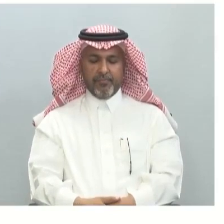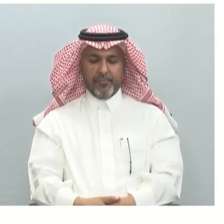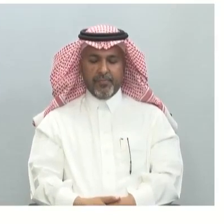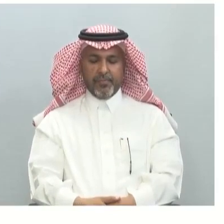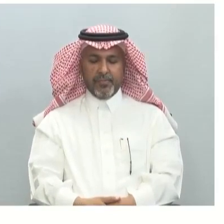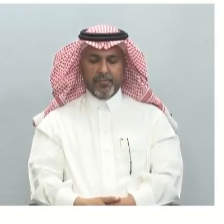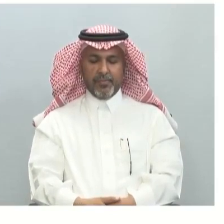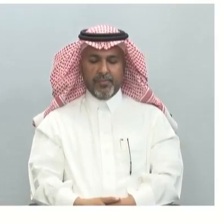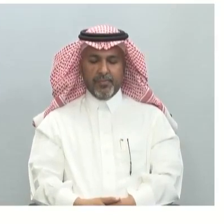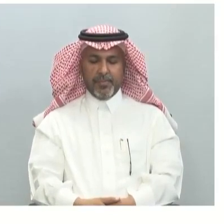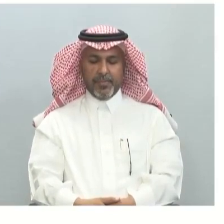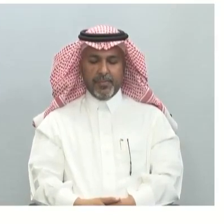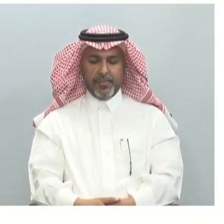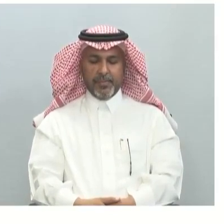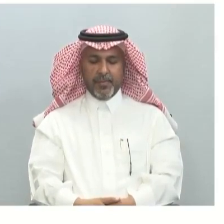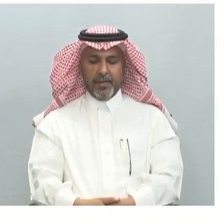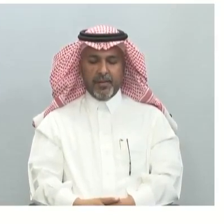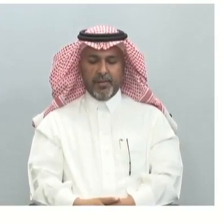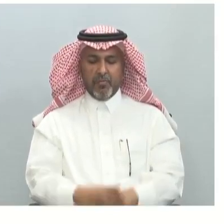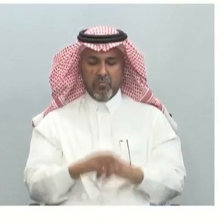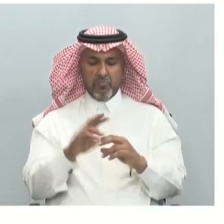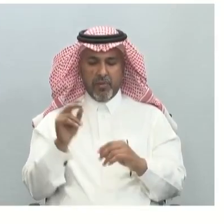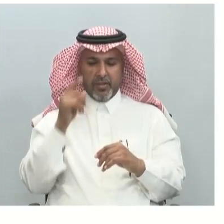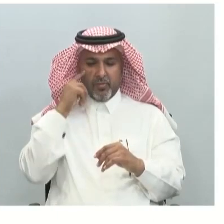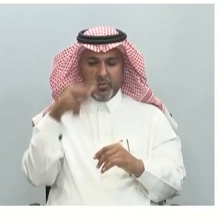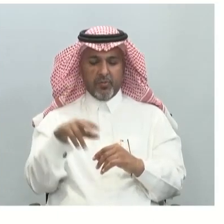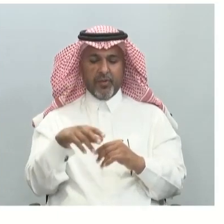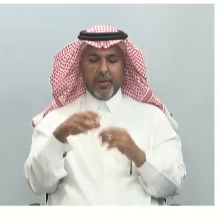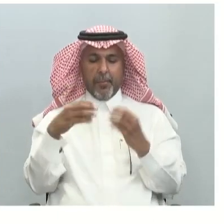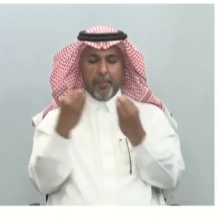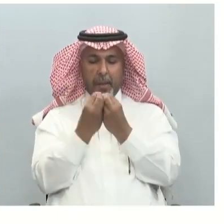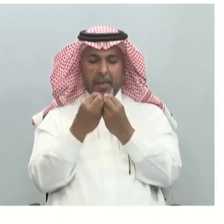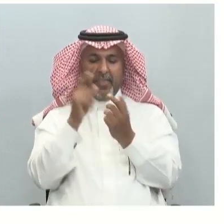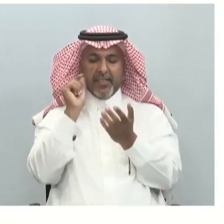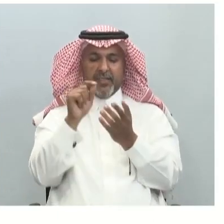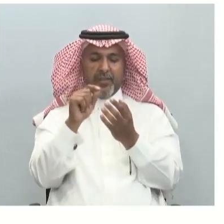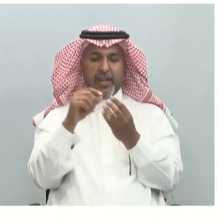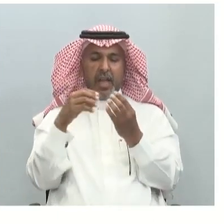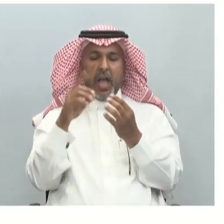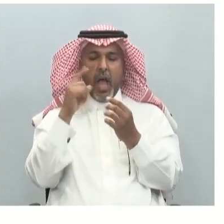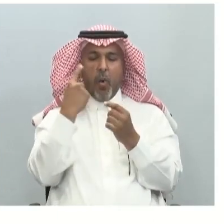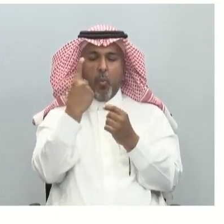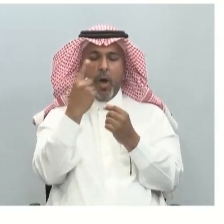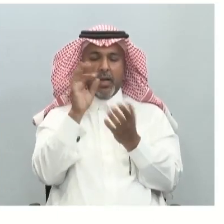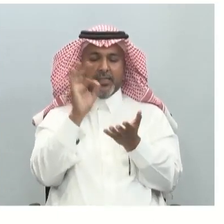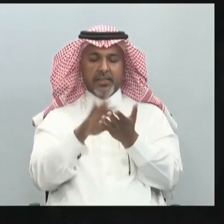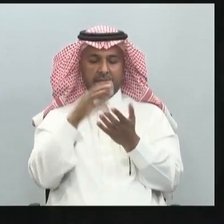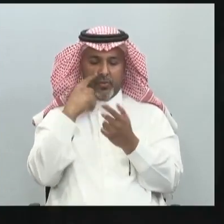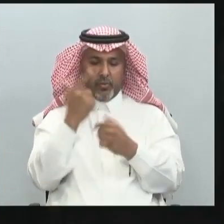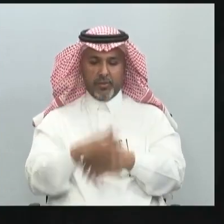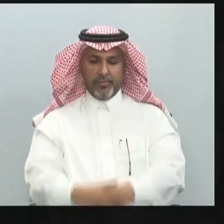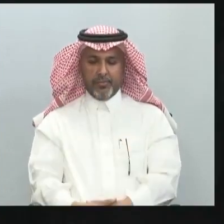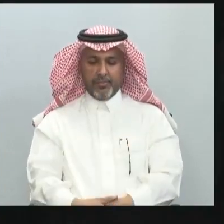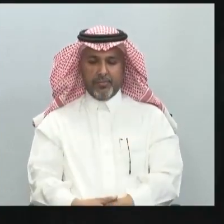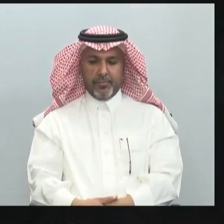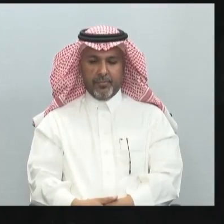الناتج صفر ياء العددين كلهم صفر او واحد منهم صفر ما طلع ناتج الضرب صفر الا ان الصفر موجود عندي